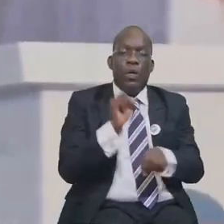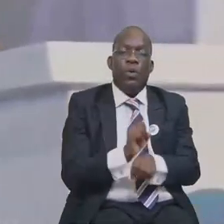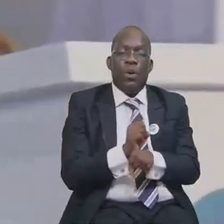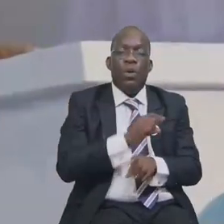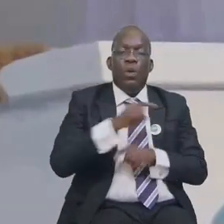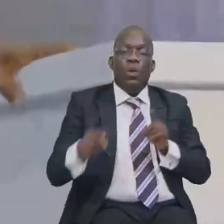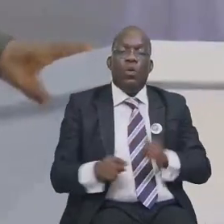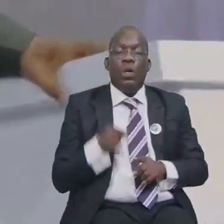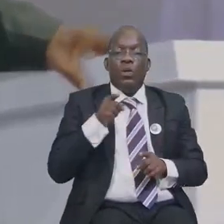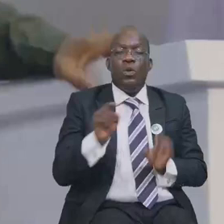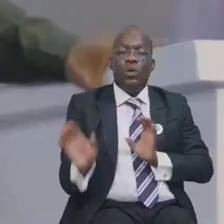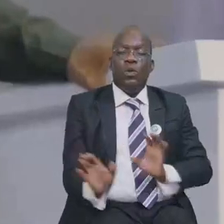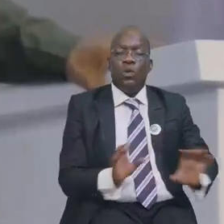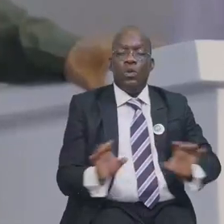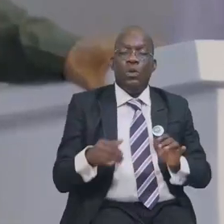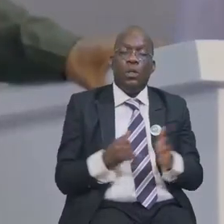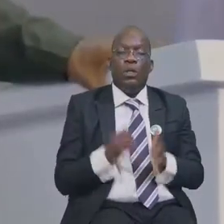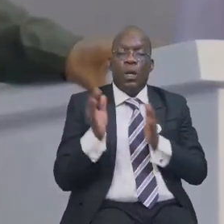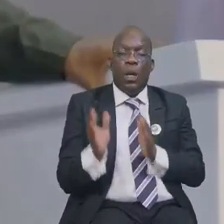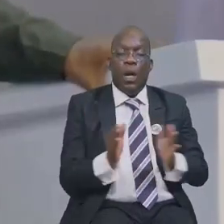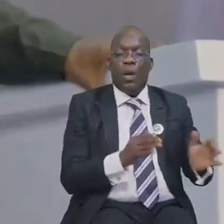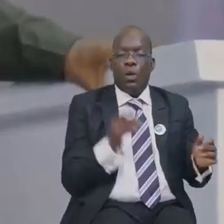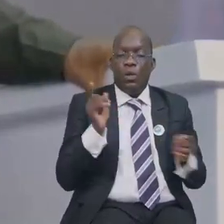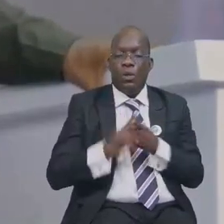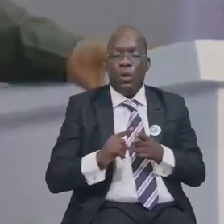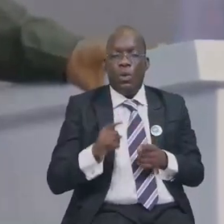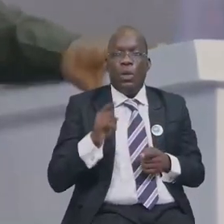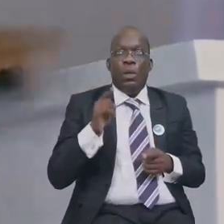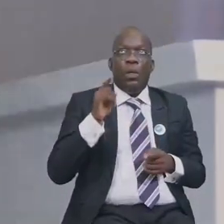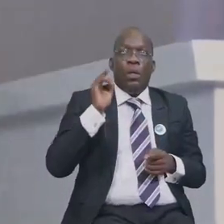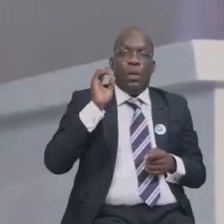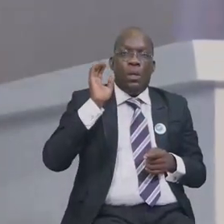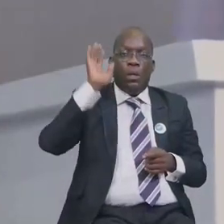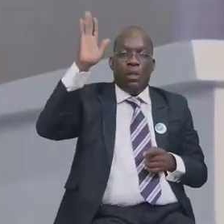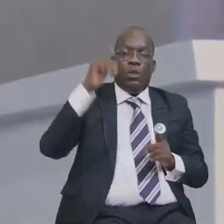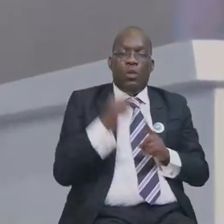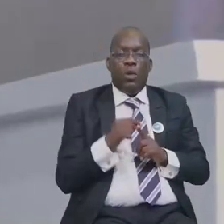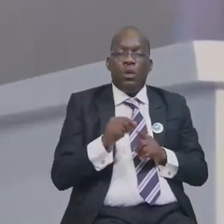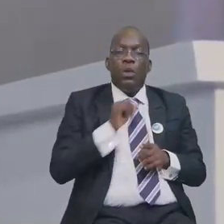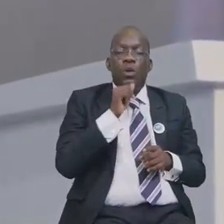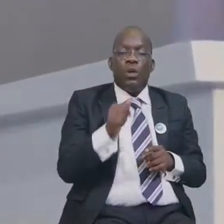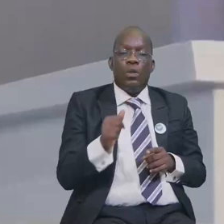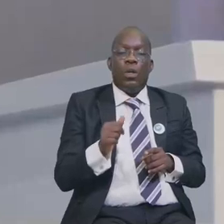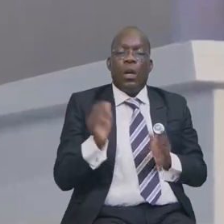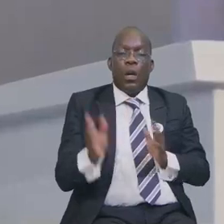vous le faites selon sa parole, pas selon ta pensée,